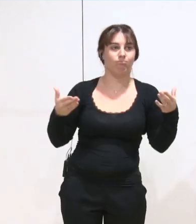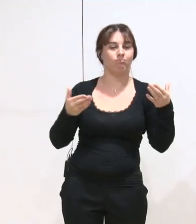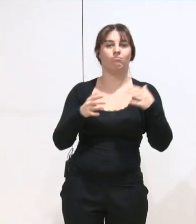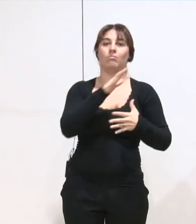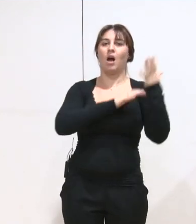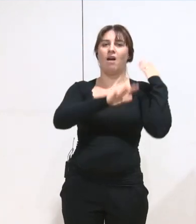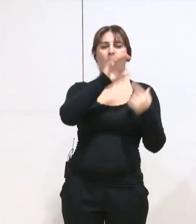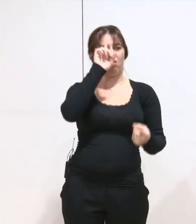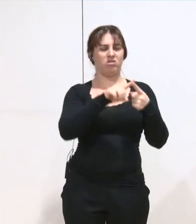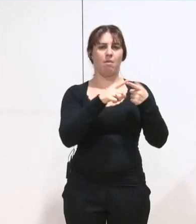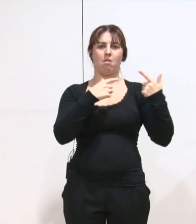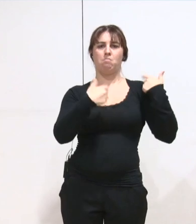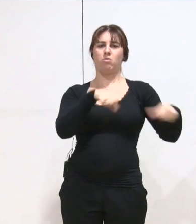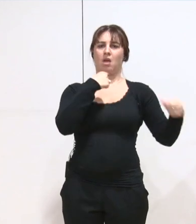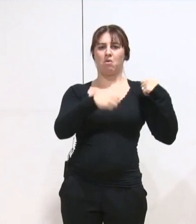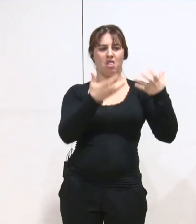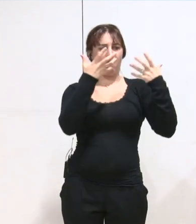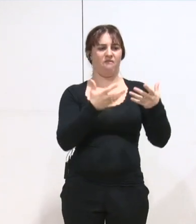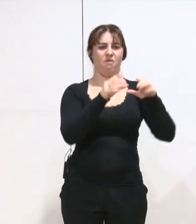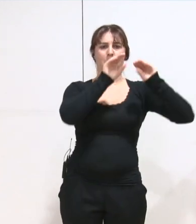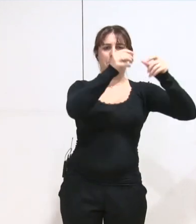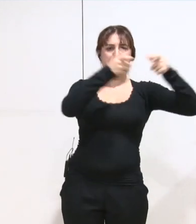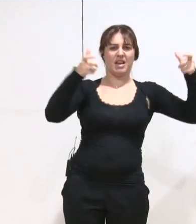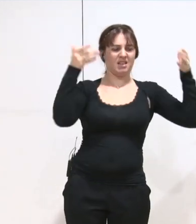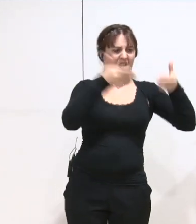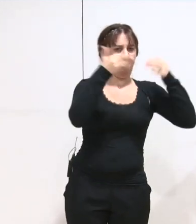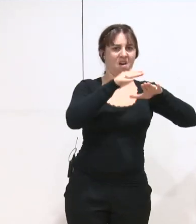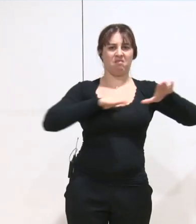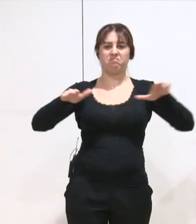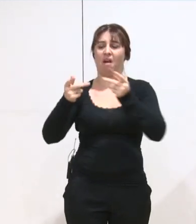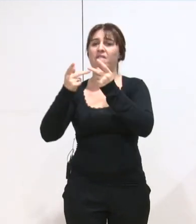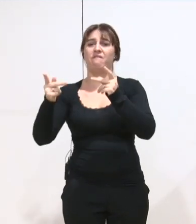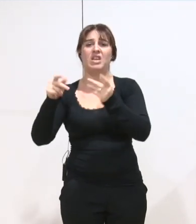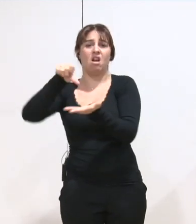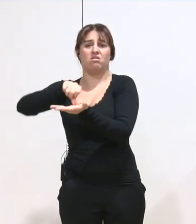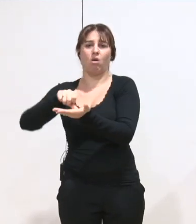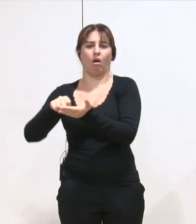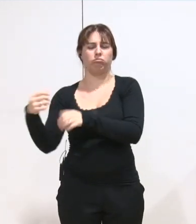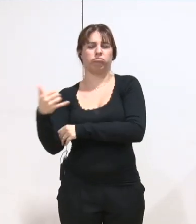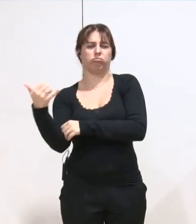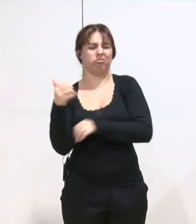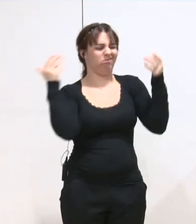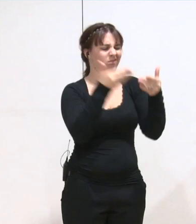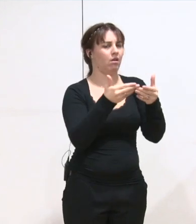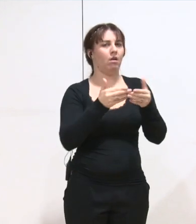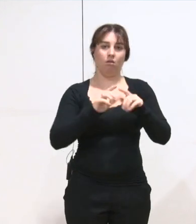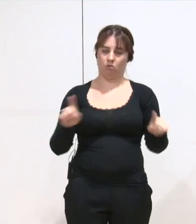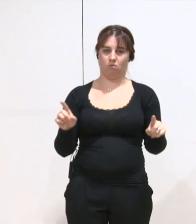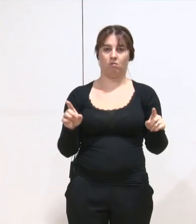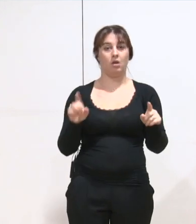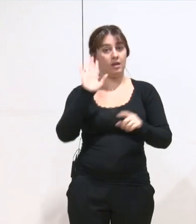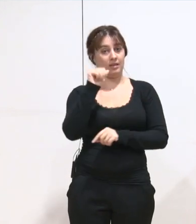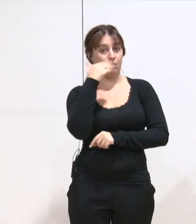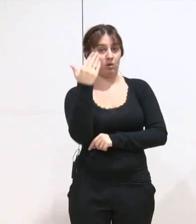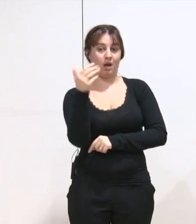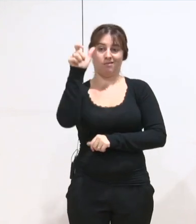nom de la modernité, à tout concentrer dans des grandes surfaces, en dehors des villes. Et c'est la raison pour laquelle j'ai fait le choix de nommer un adjoint